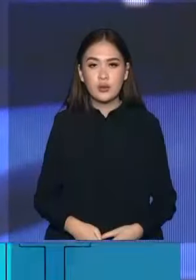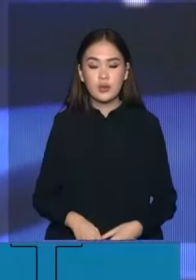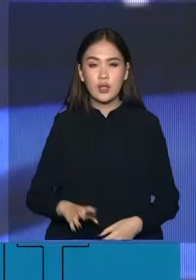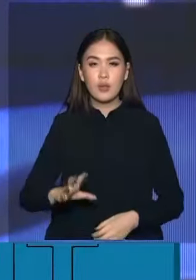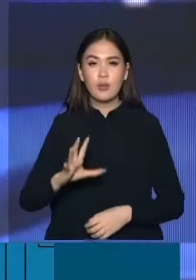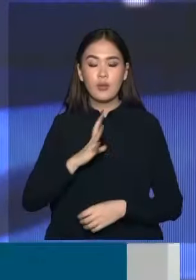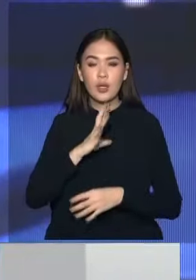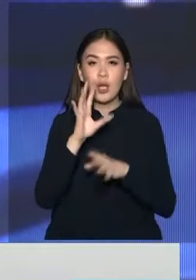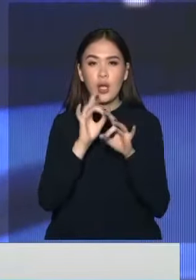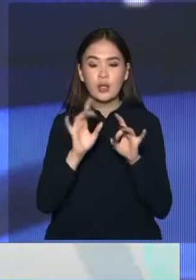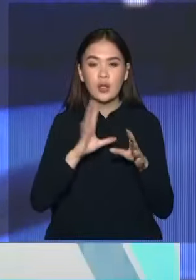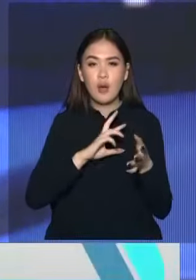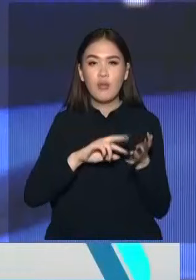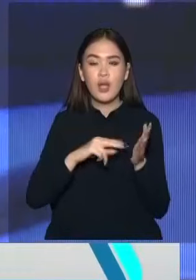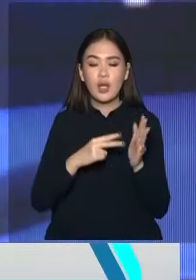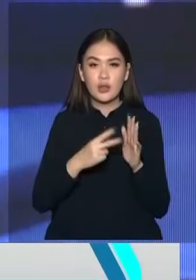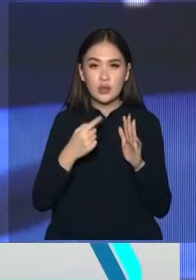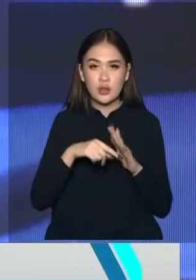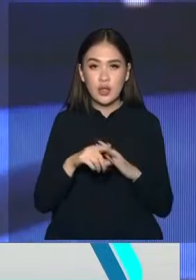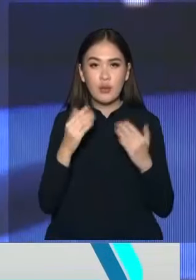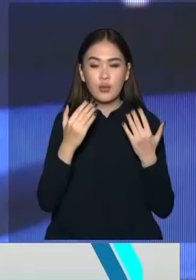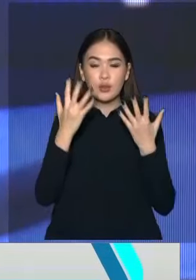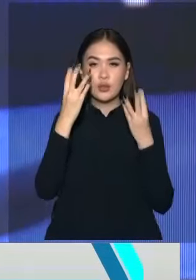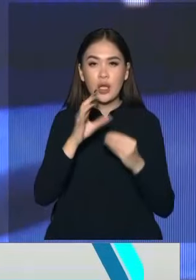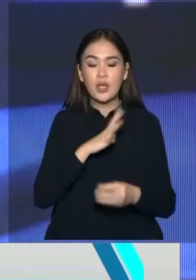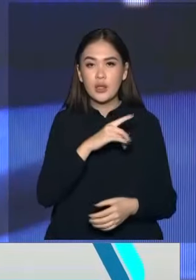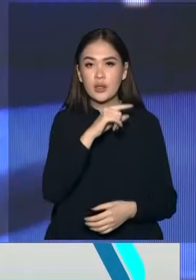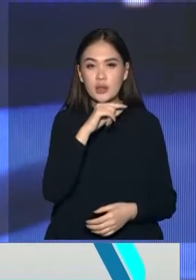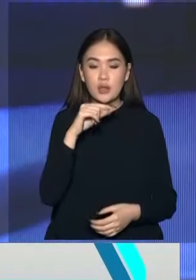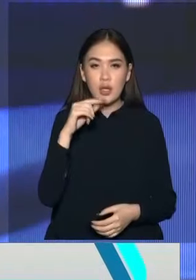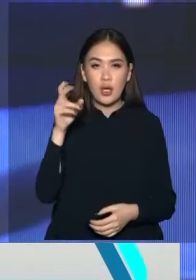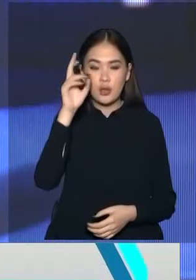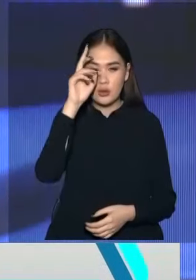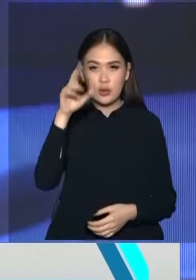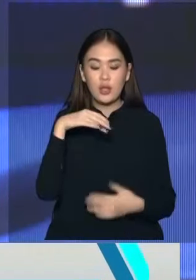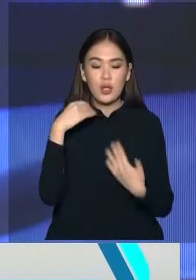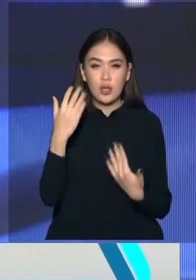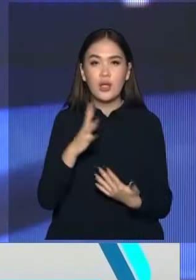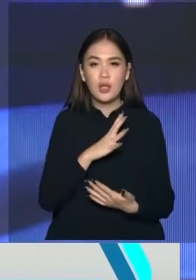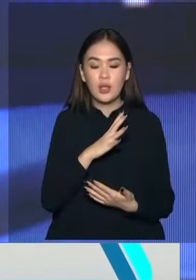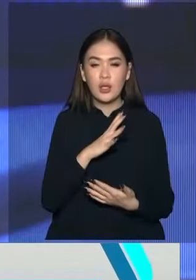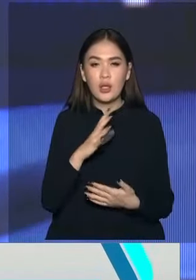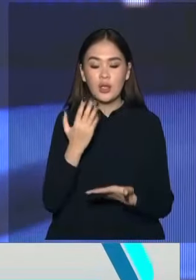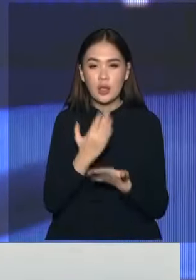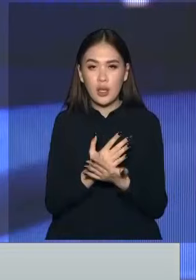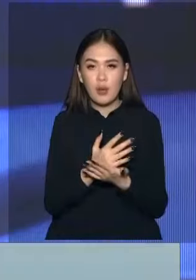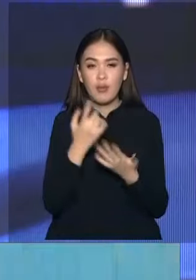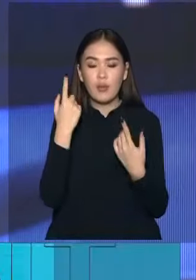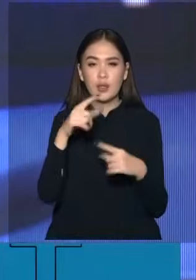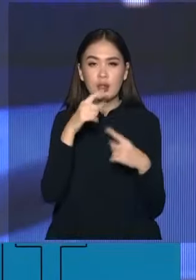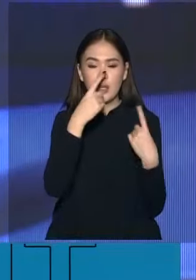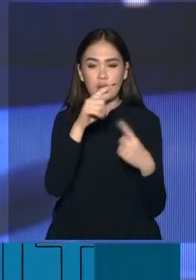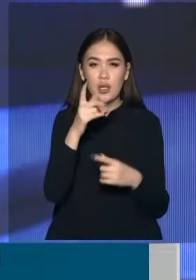жаңағы ұйымдастырып келді. Соның ішінде бүгінгі таңда Ресей мемлекетімен, Ресей федерациясымен бізде интеграция бар. Сол сияқты басқа елдермен де